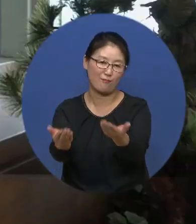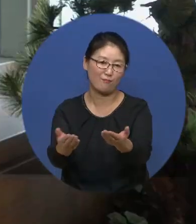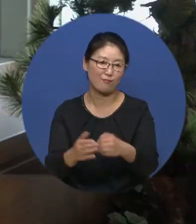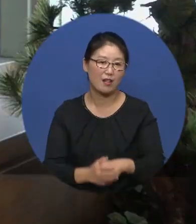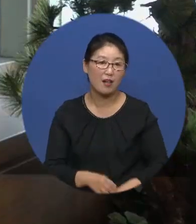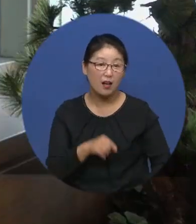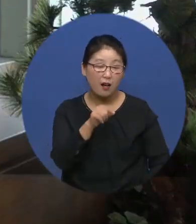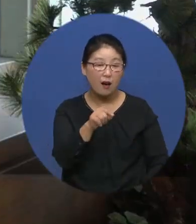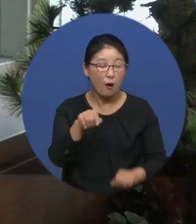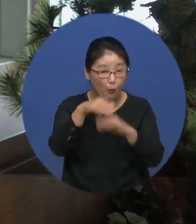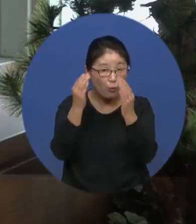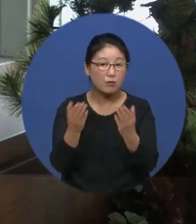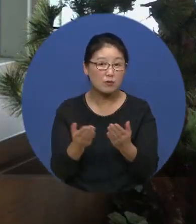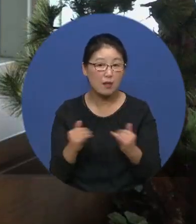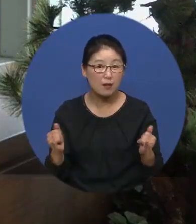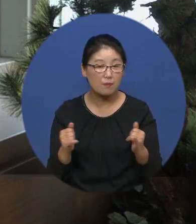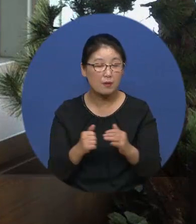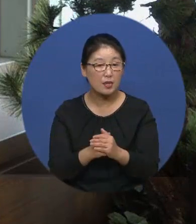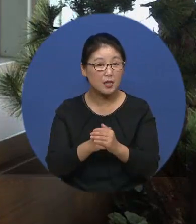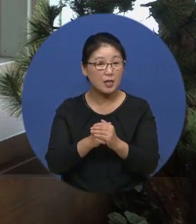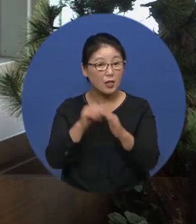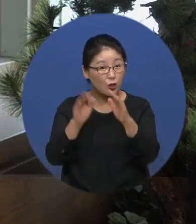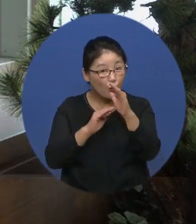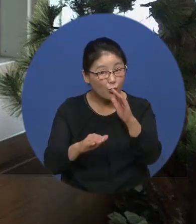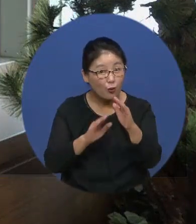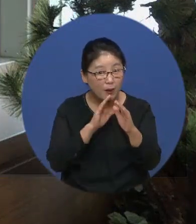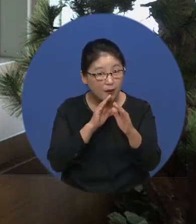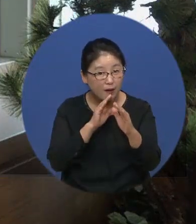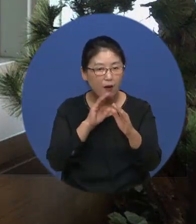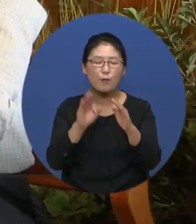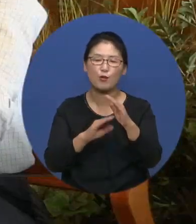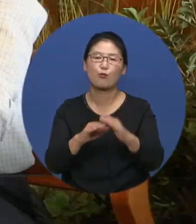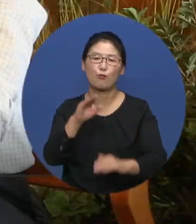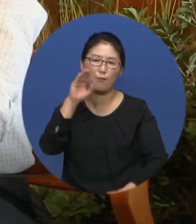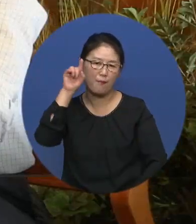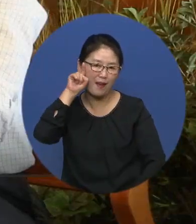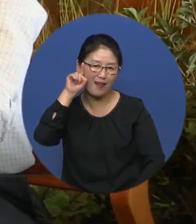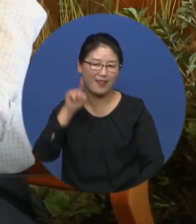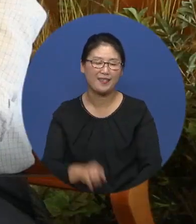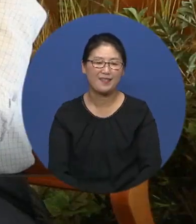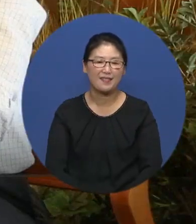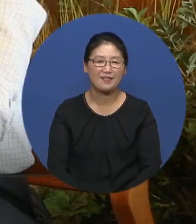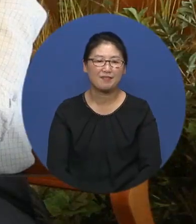맞나요? 네, 저희는 입사 즉시 100% 정규직으로 채용이 됩니다.